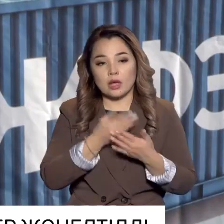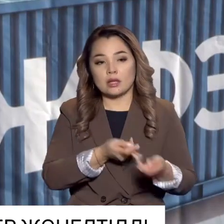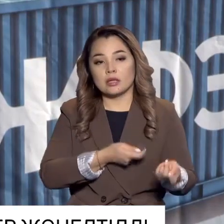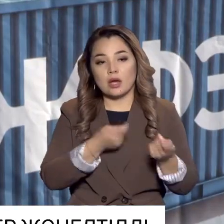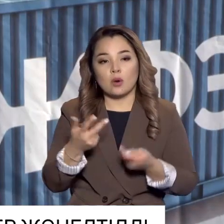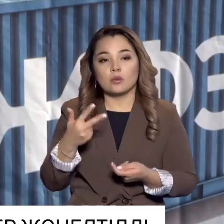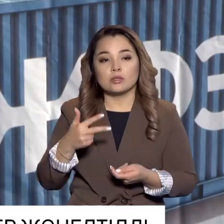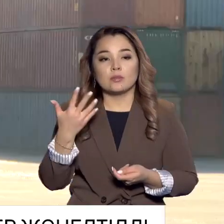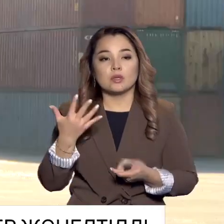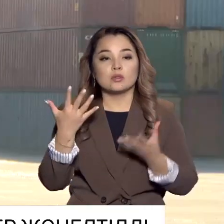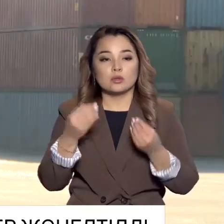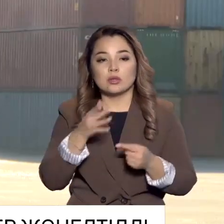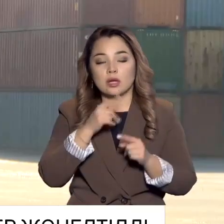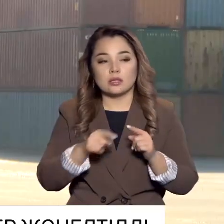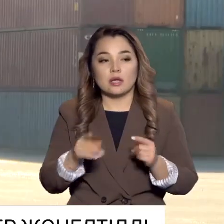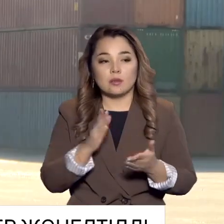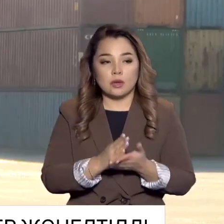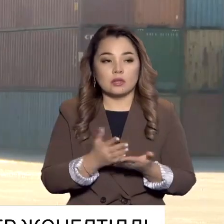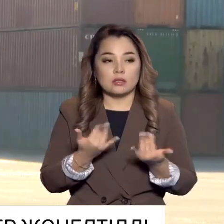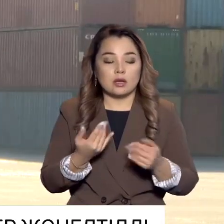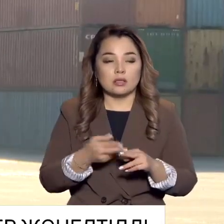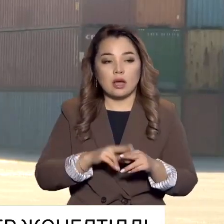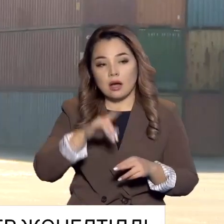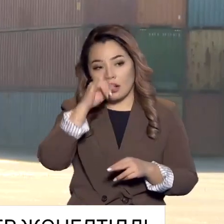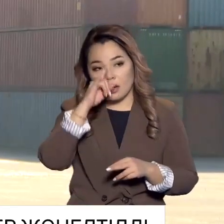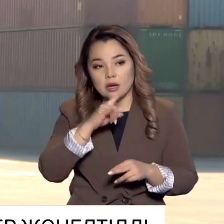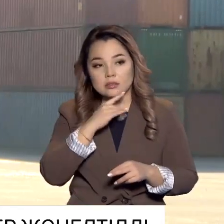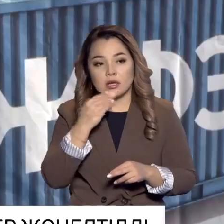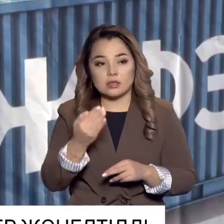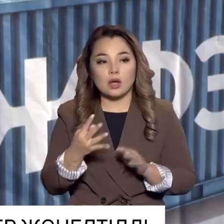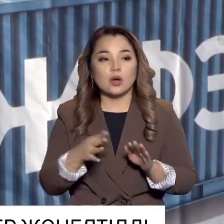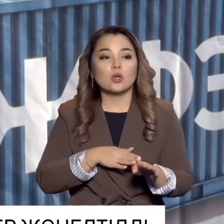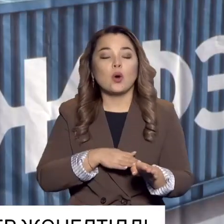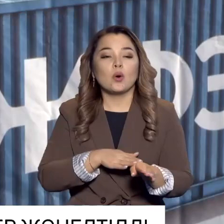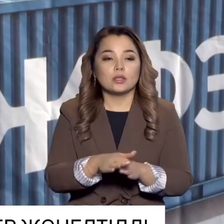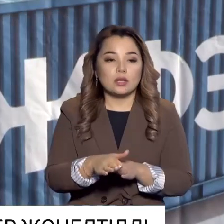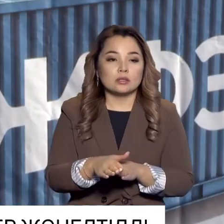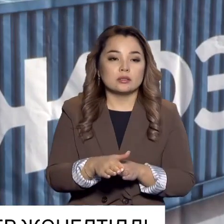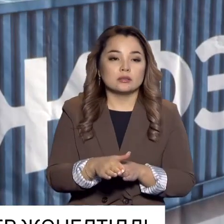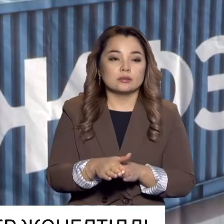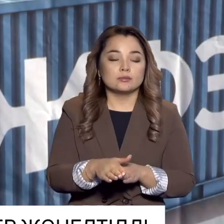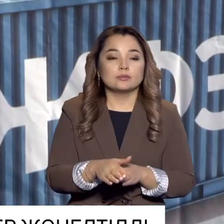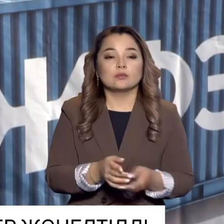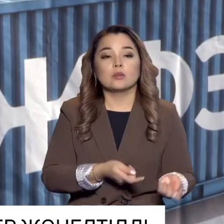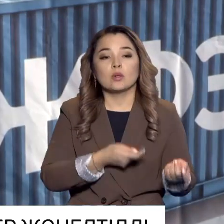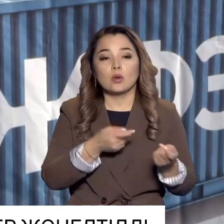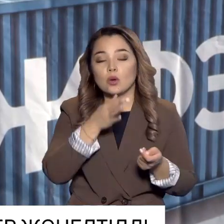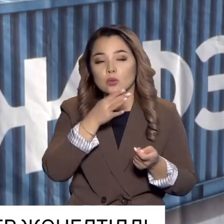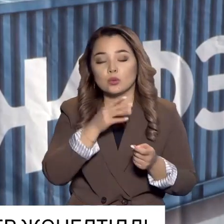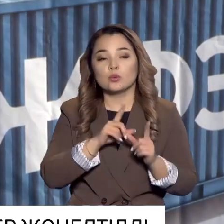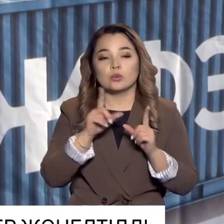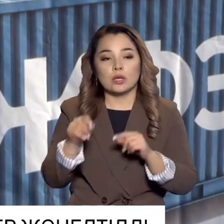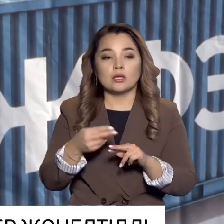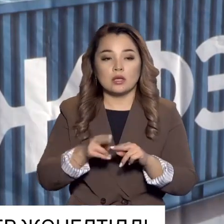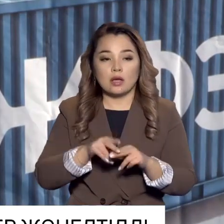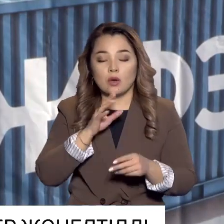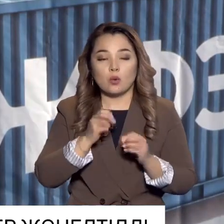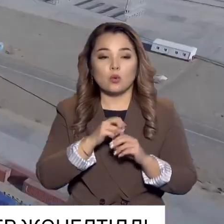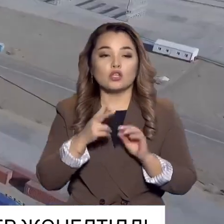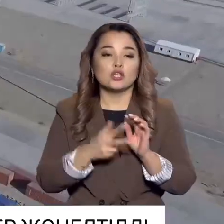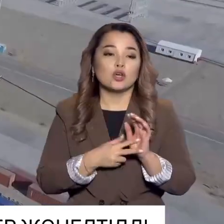35 күнде жетеді. Ал Қазақстан арқылы толық жүру уақыты ол 17